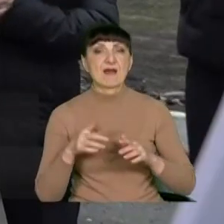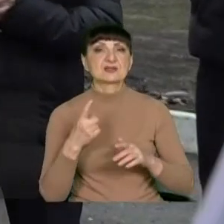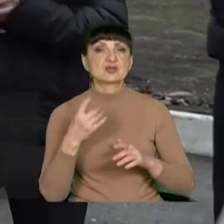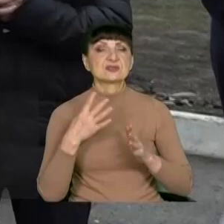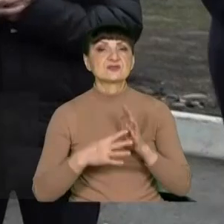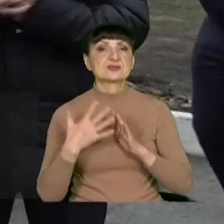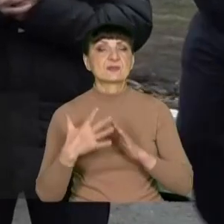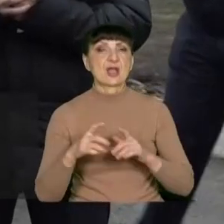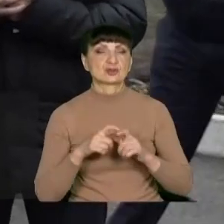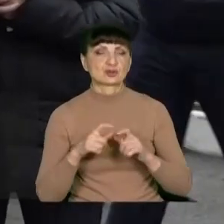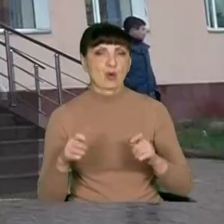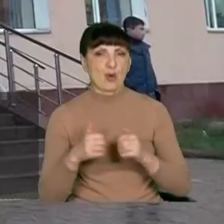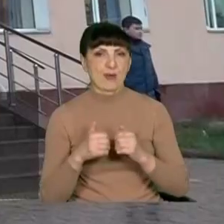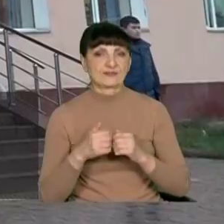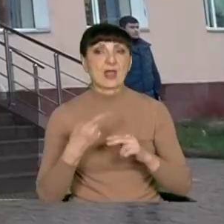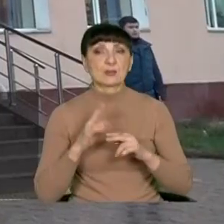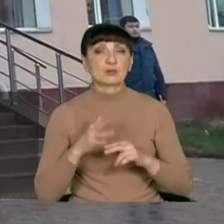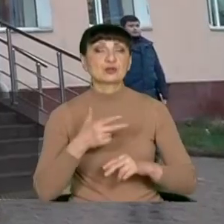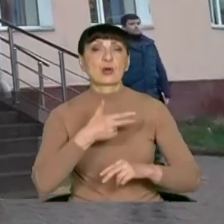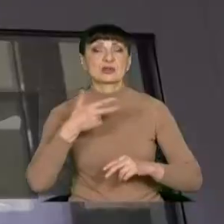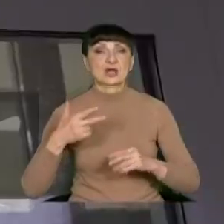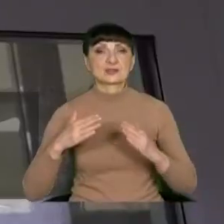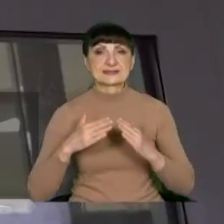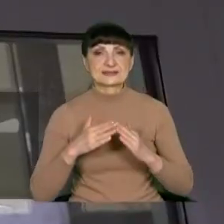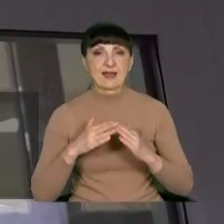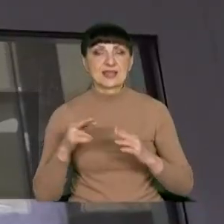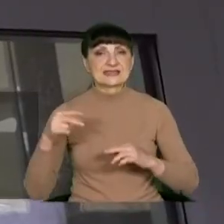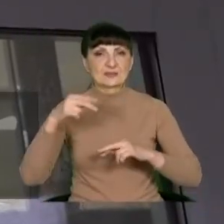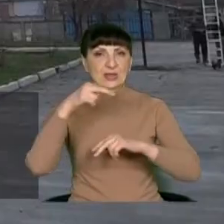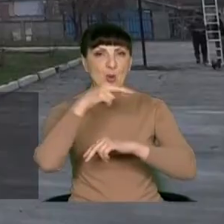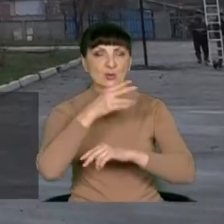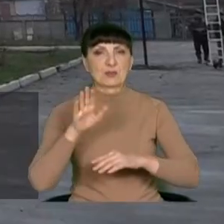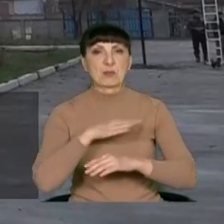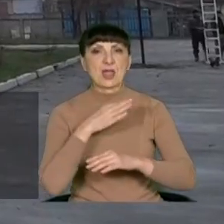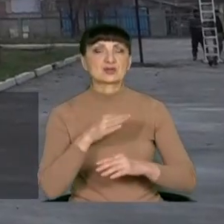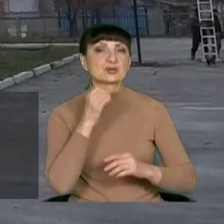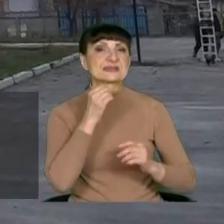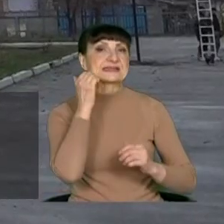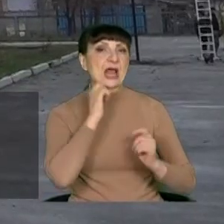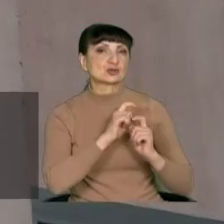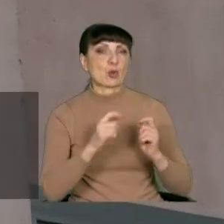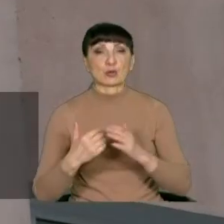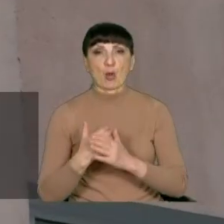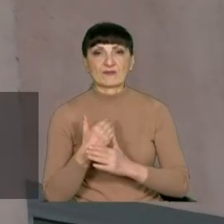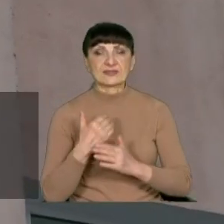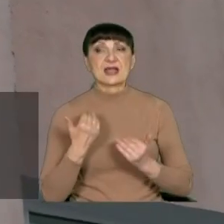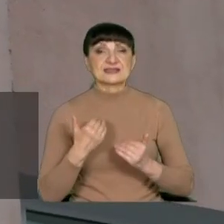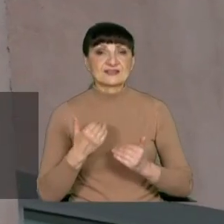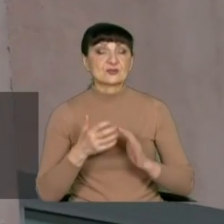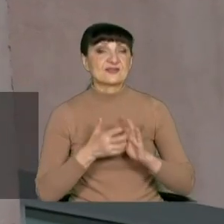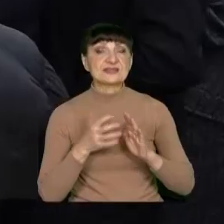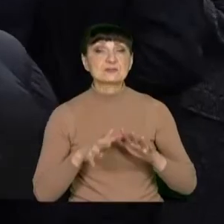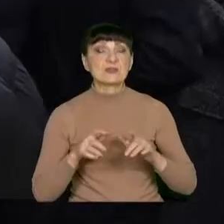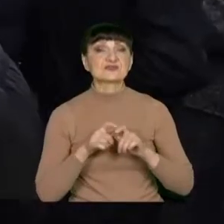195-й общеобразовательной школе. Это будет трехэтажное здание с переходной галереей между действующим и будущим корпусом. К слову, сегодня дефицит